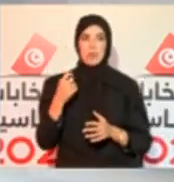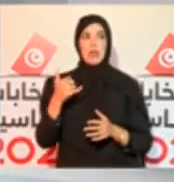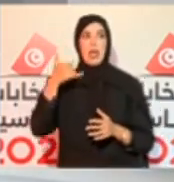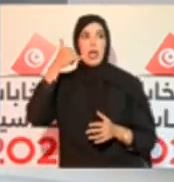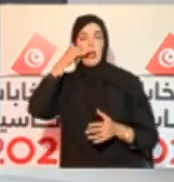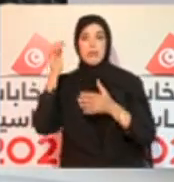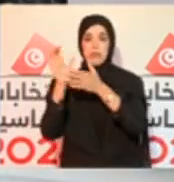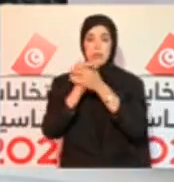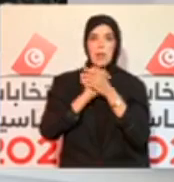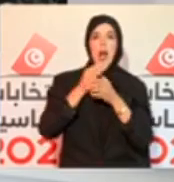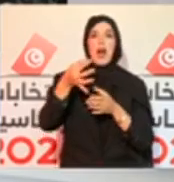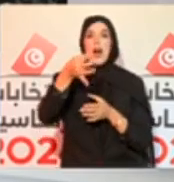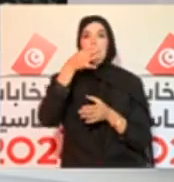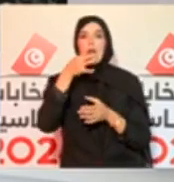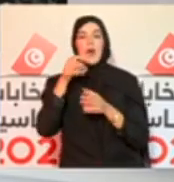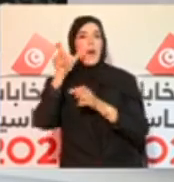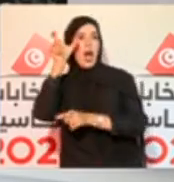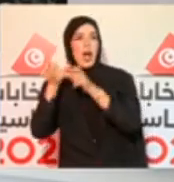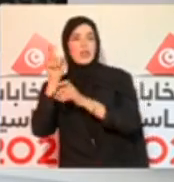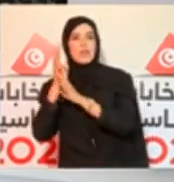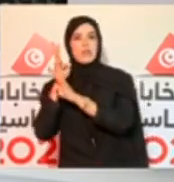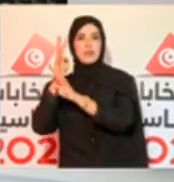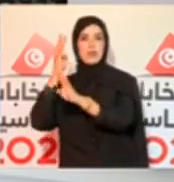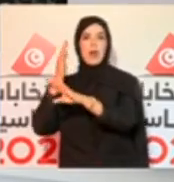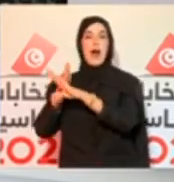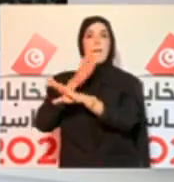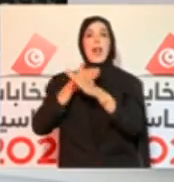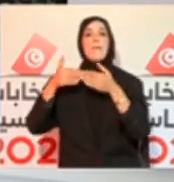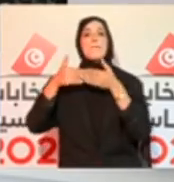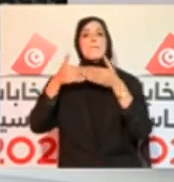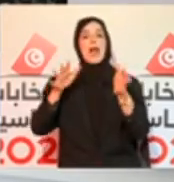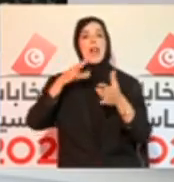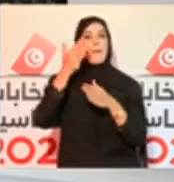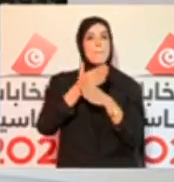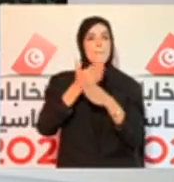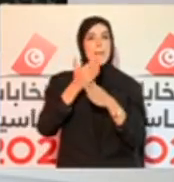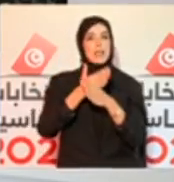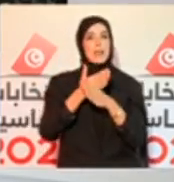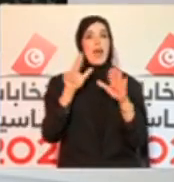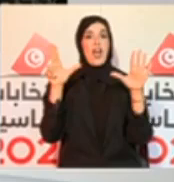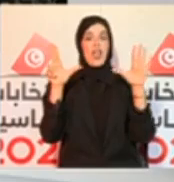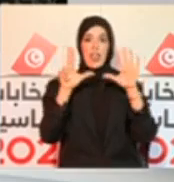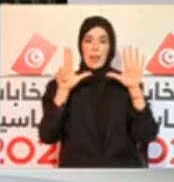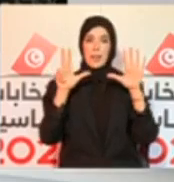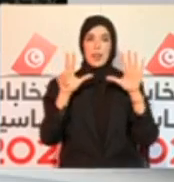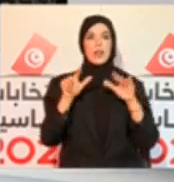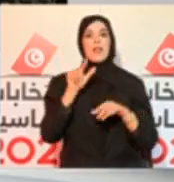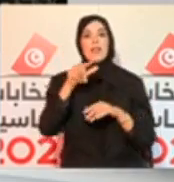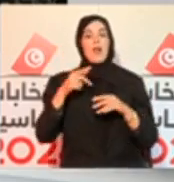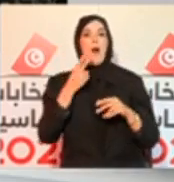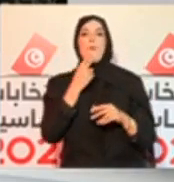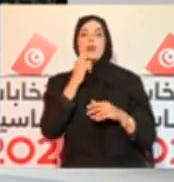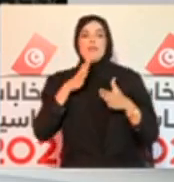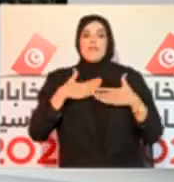بزملائي قالوي معت عباد شده صف قبل ما يحل مكاتب مانيه اللي هي حاجه جديده في كيبك المواطنين فرحوا